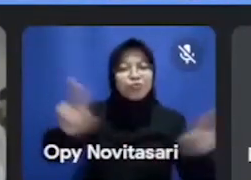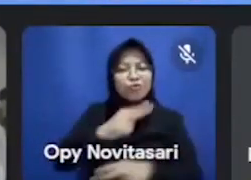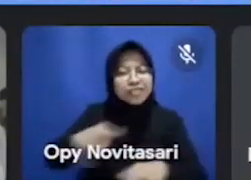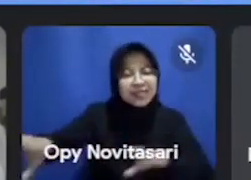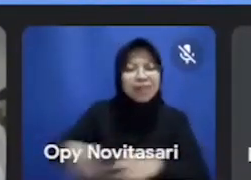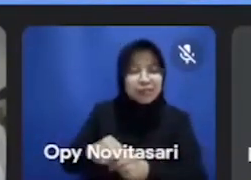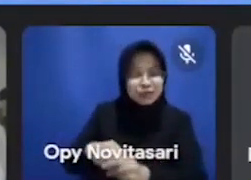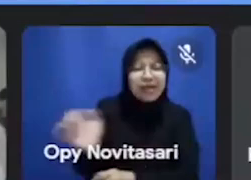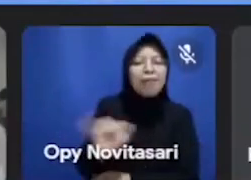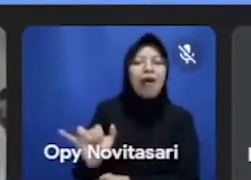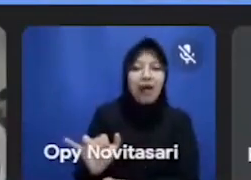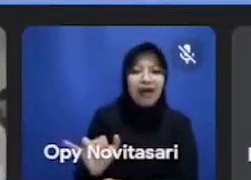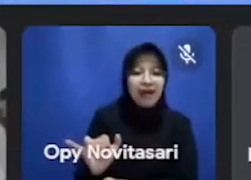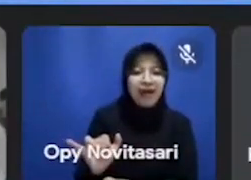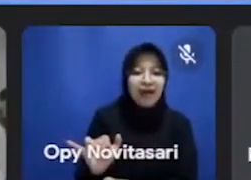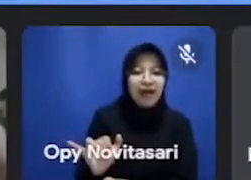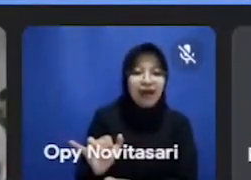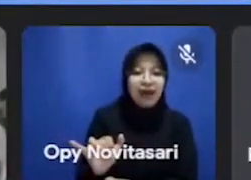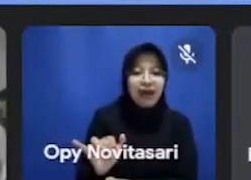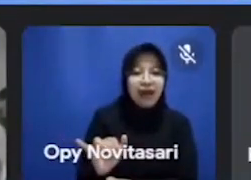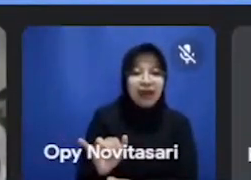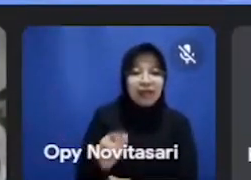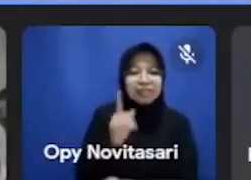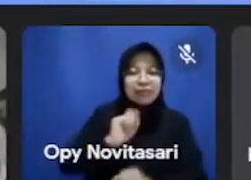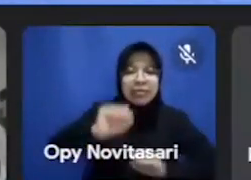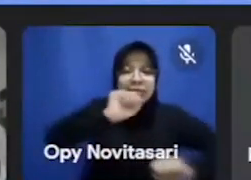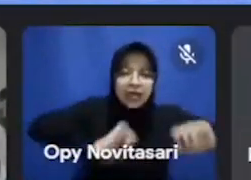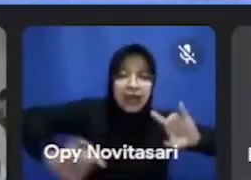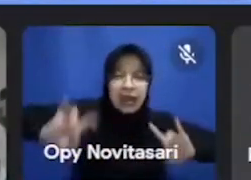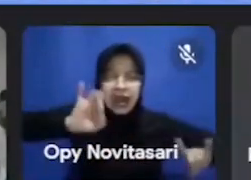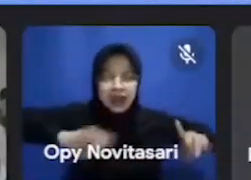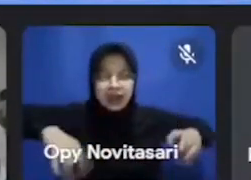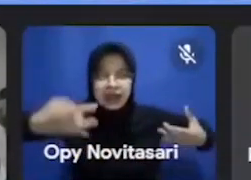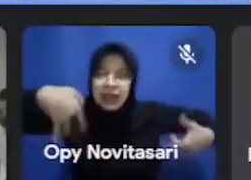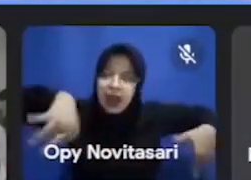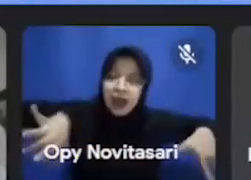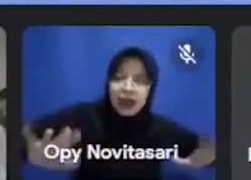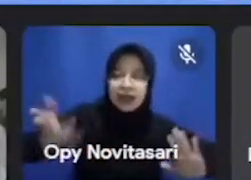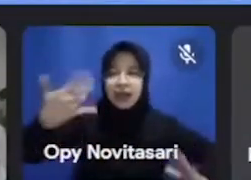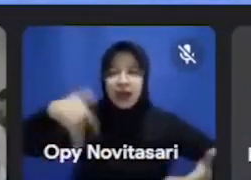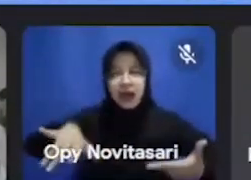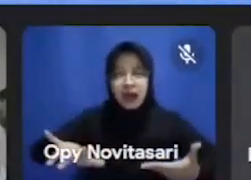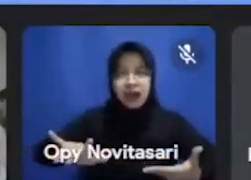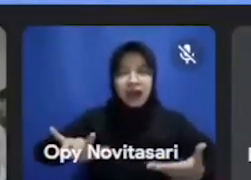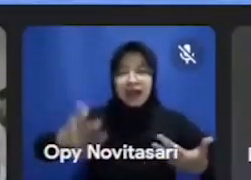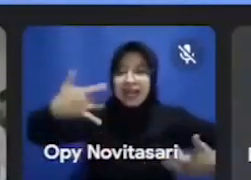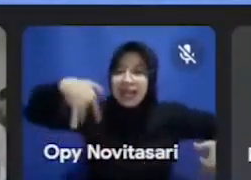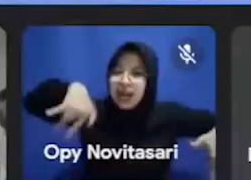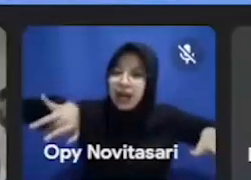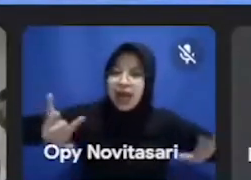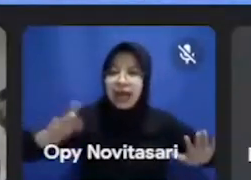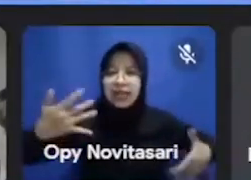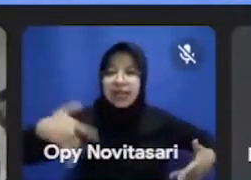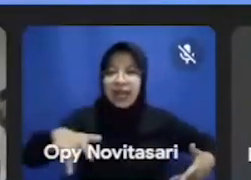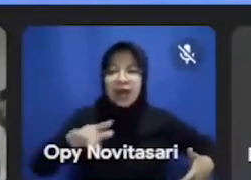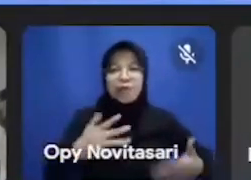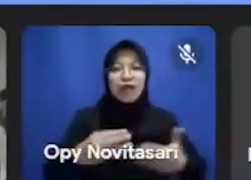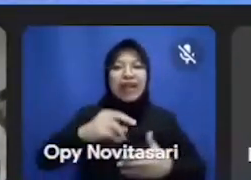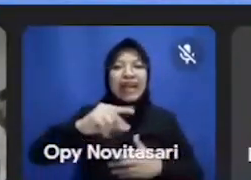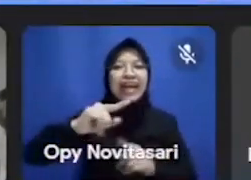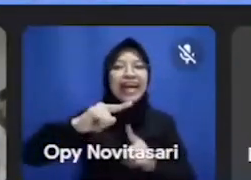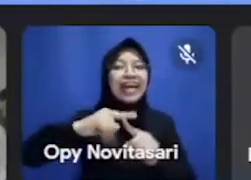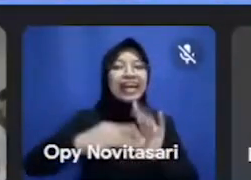musik dan ritme tersebut disampaikan tidak hanya Mel ee ritme itu bisa